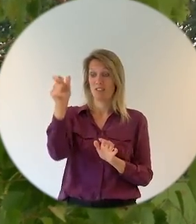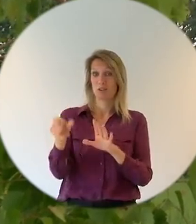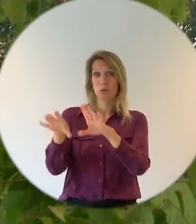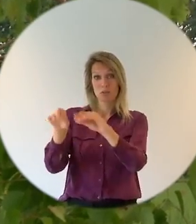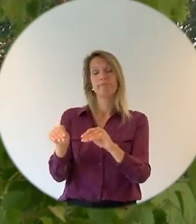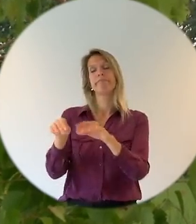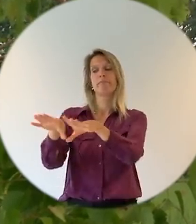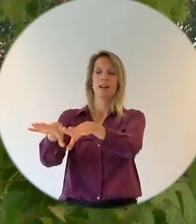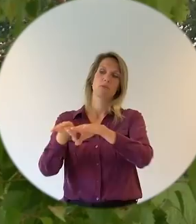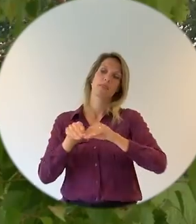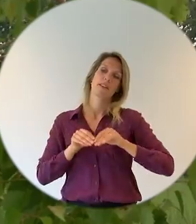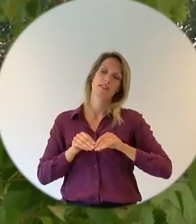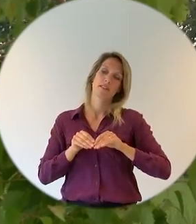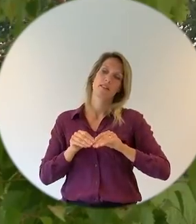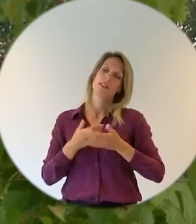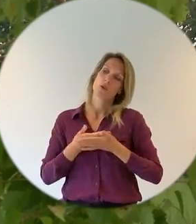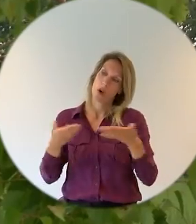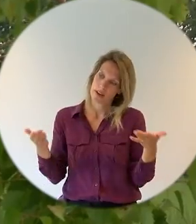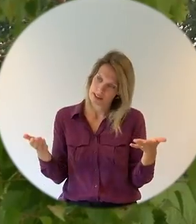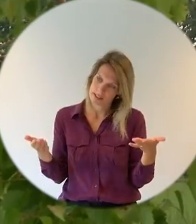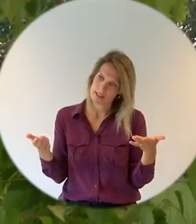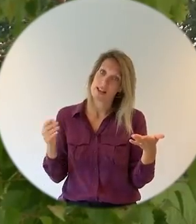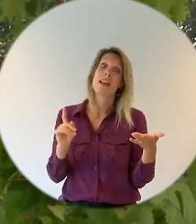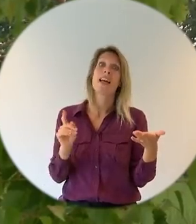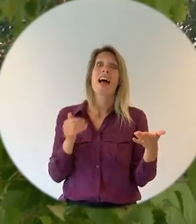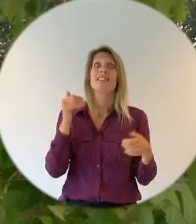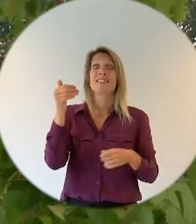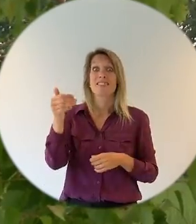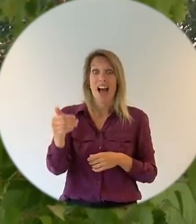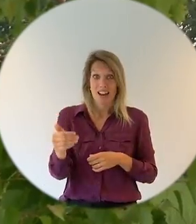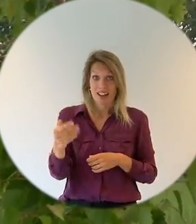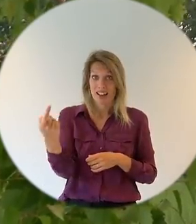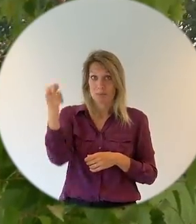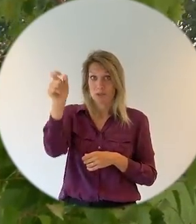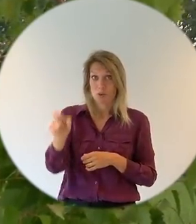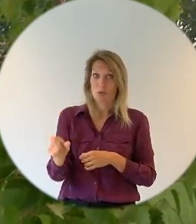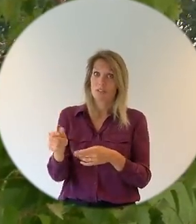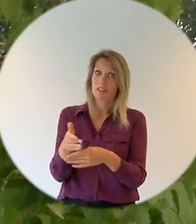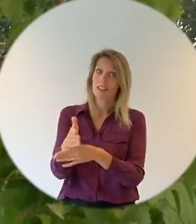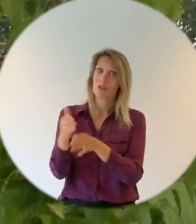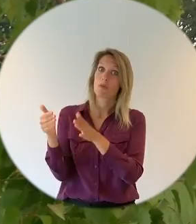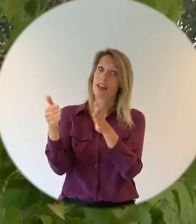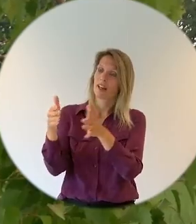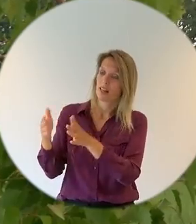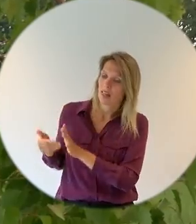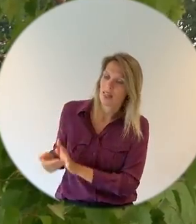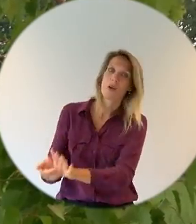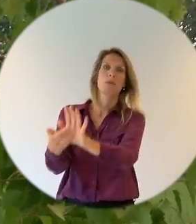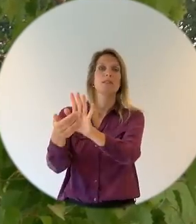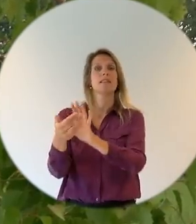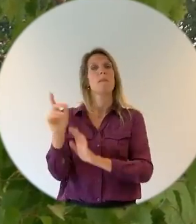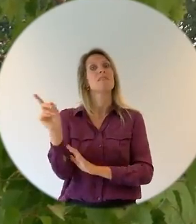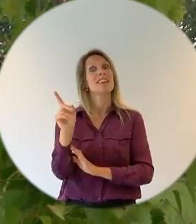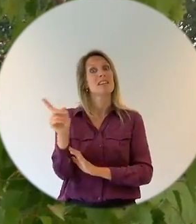je tolereert dat en vervolgens ga je die ander ook verder op weg helpen. Dus draagt